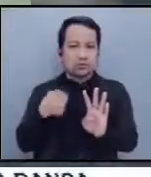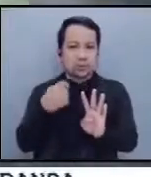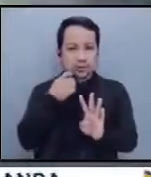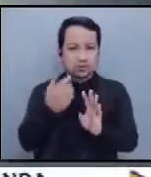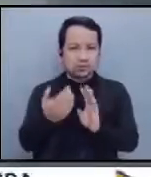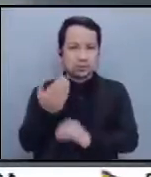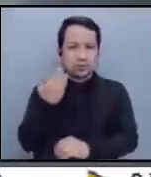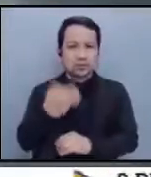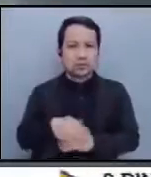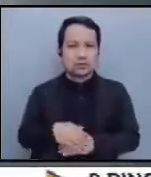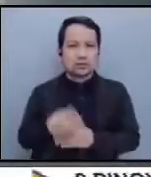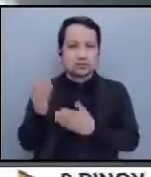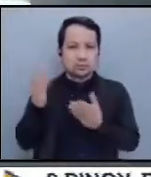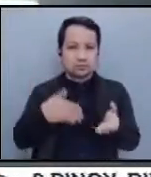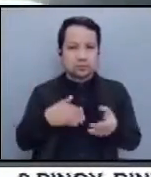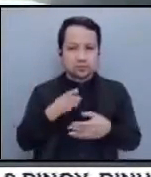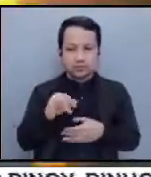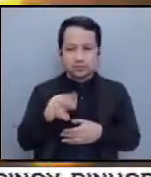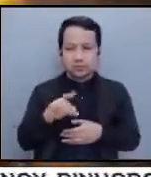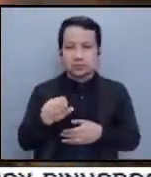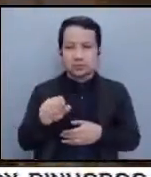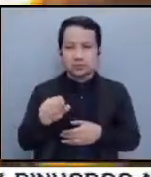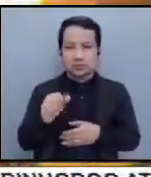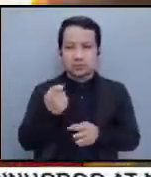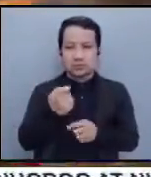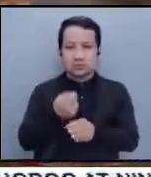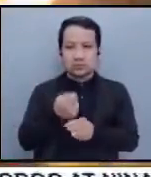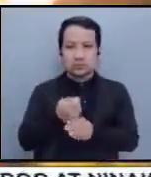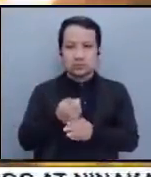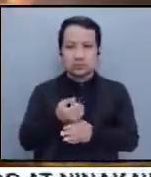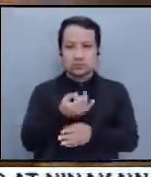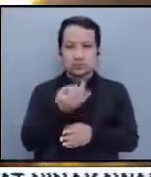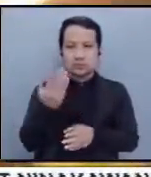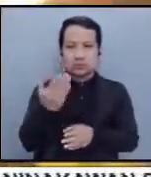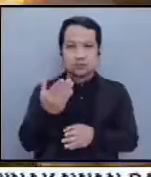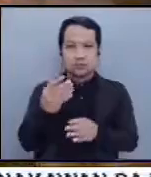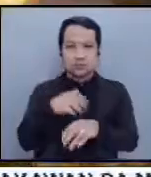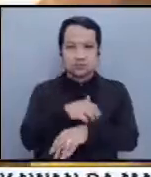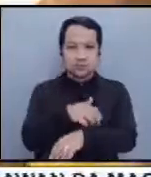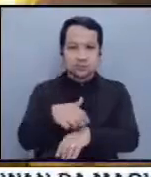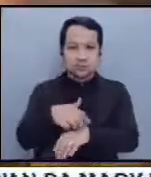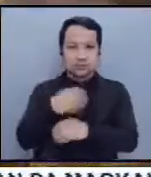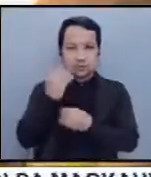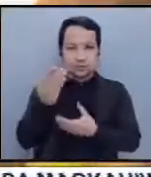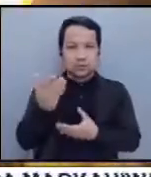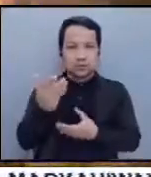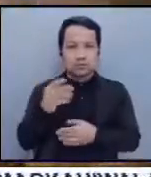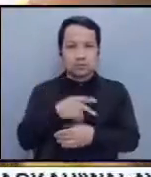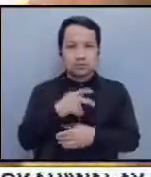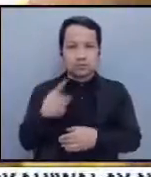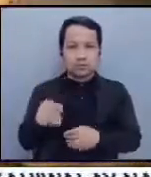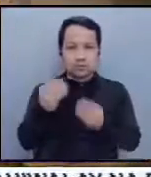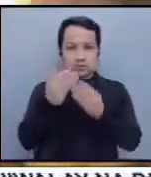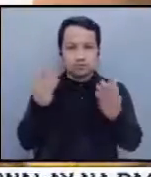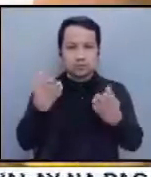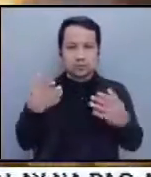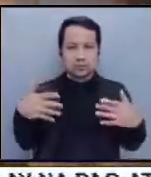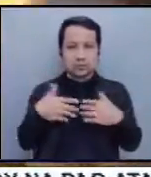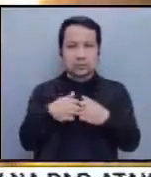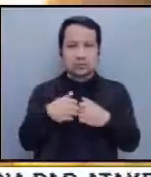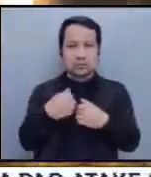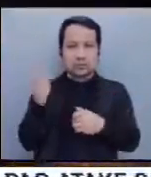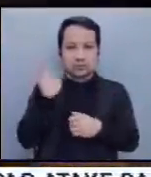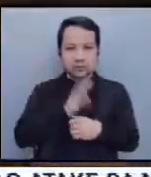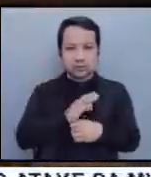May kargang mga simento ang naturang truck na nagmula pa sa Makati at pauwi na ng Pampanga. Wasak ang unahang bahagi